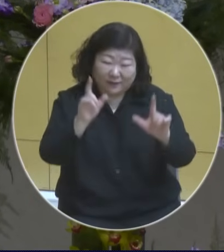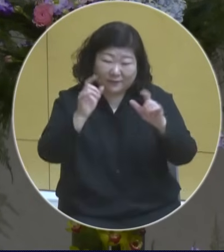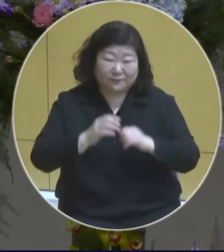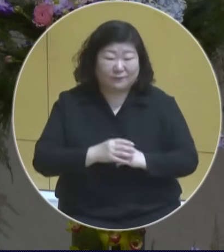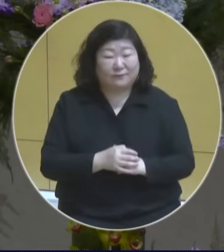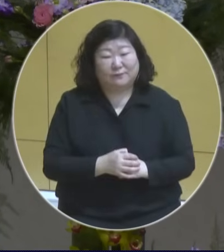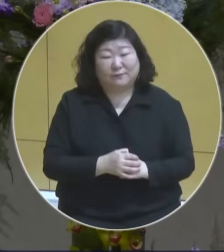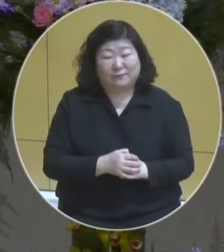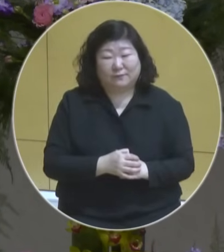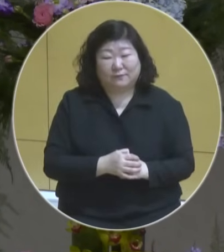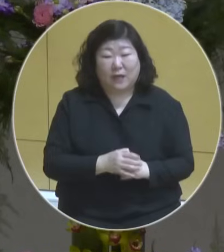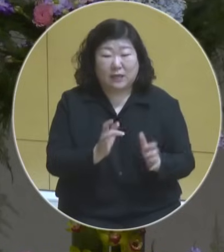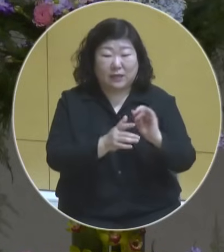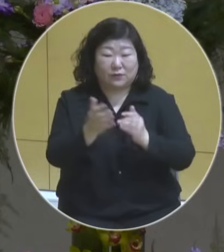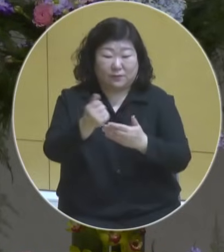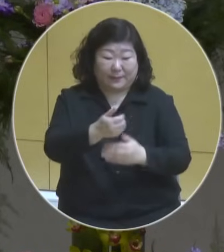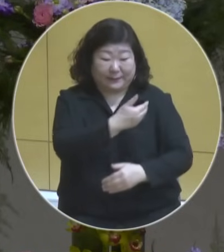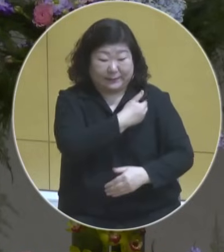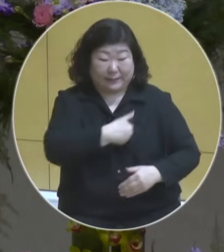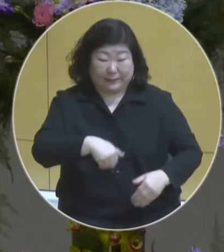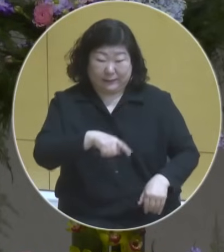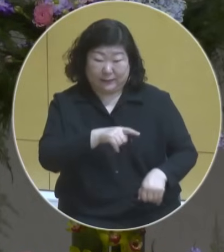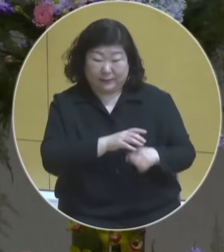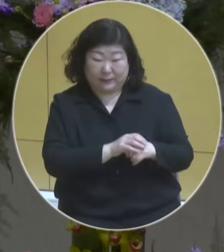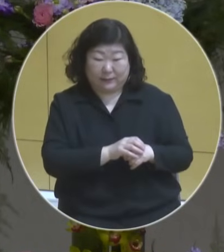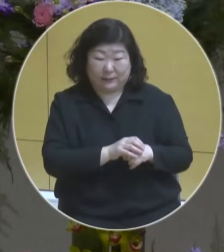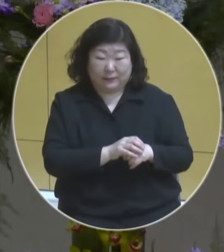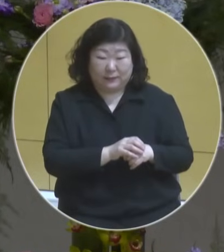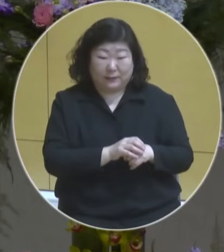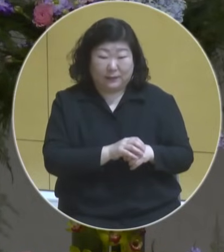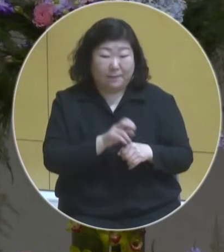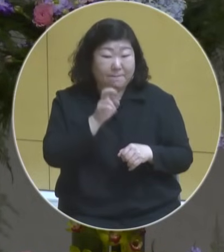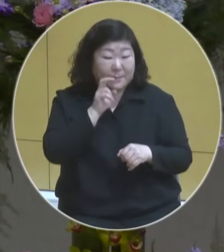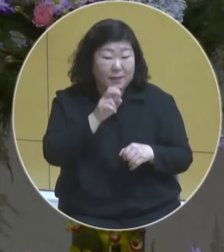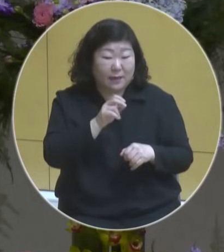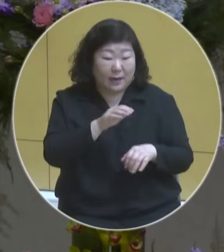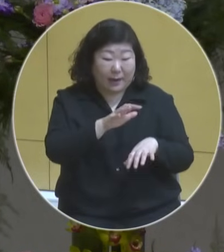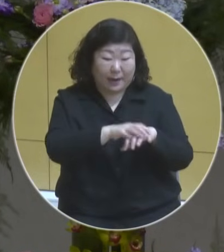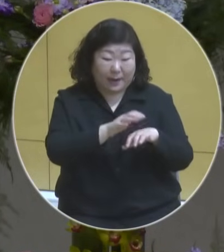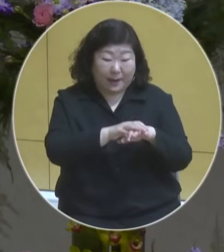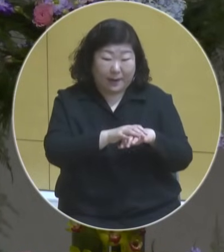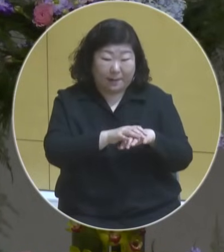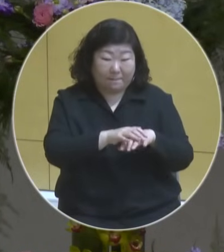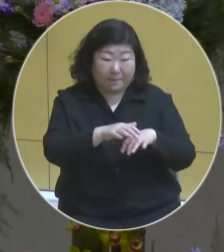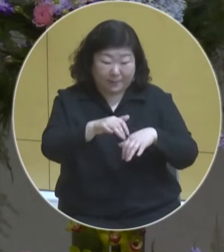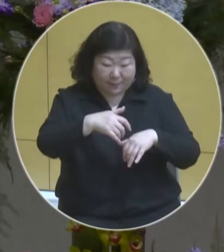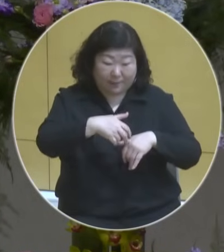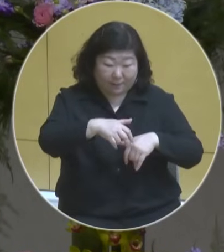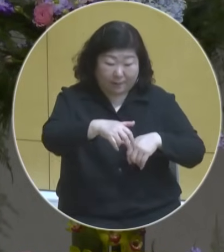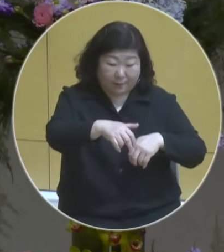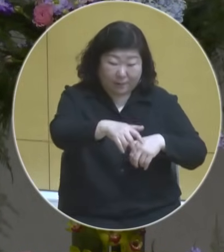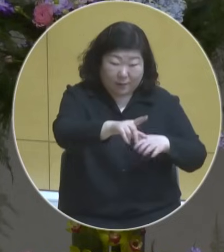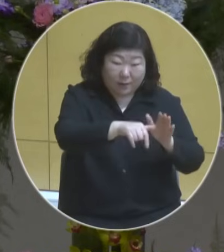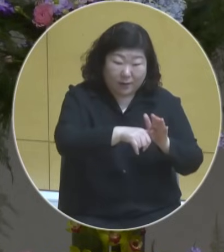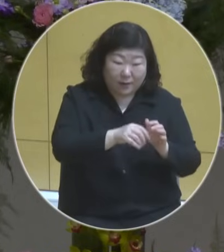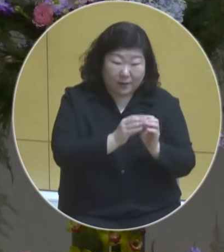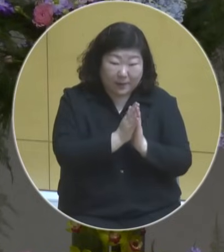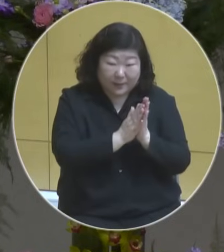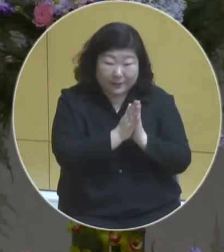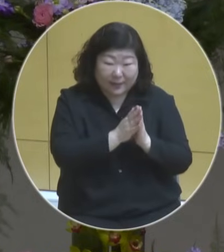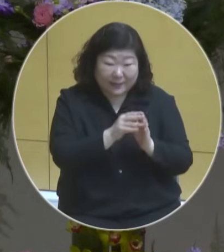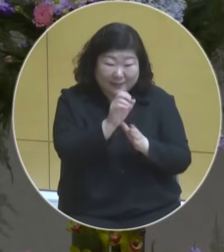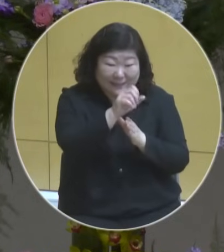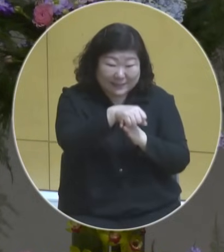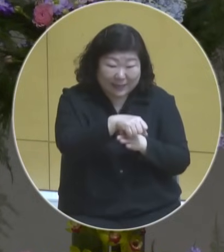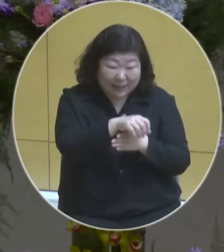날입니다 예수님의 제자들이 안식일에 밀바 사이로 지나가시다가 배가 고파서 이삭을 잘라 손으로 비비어 먹었습니다